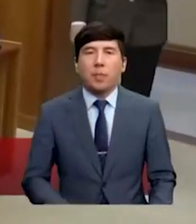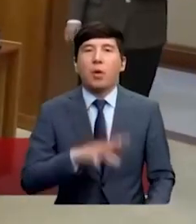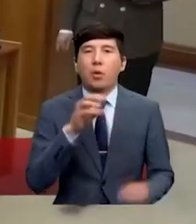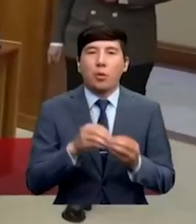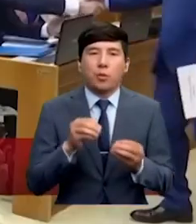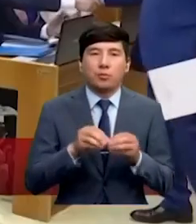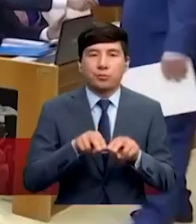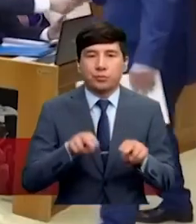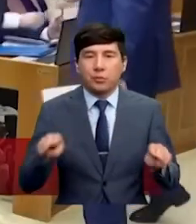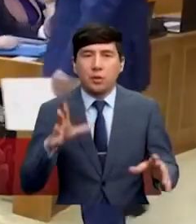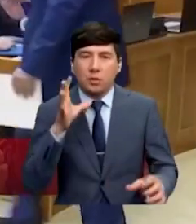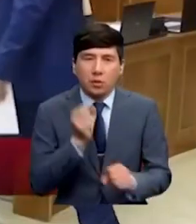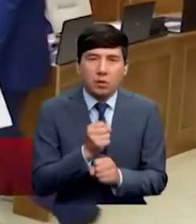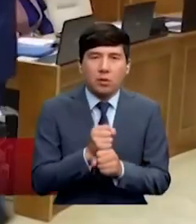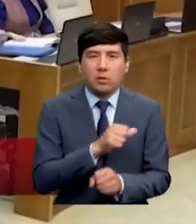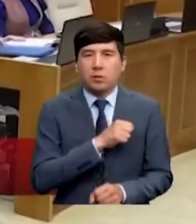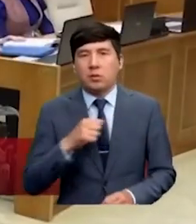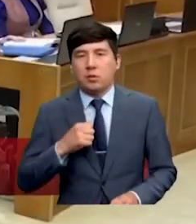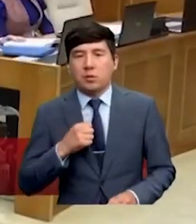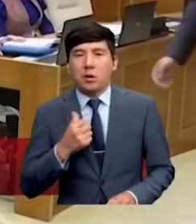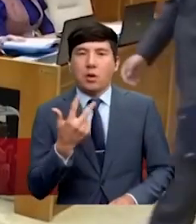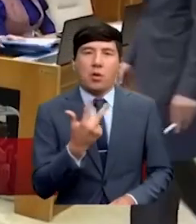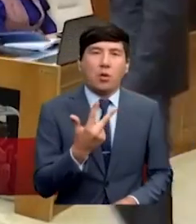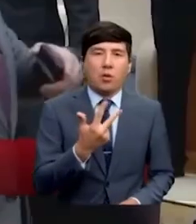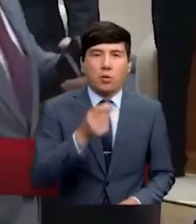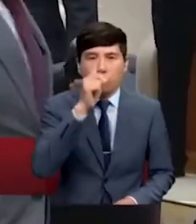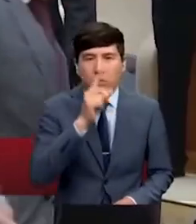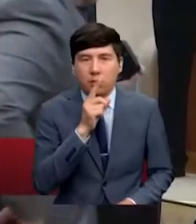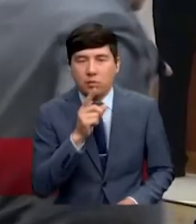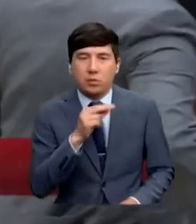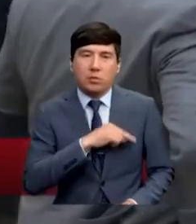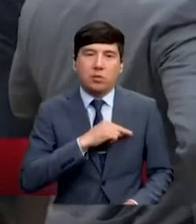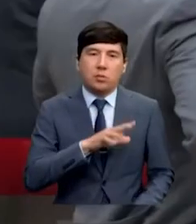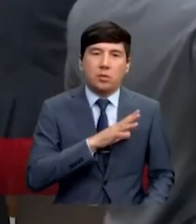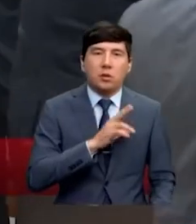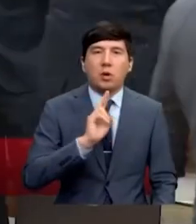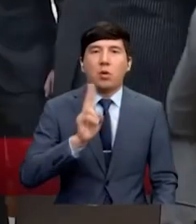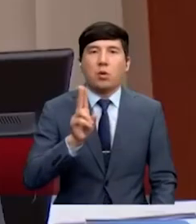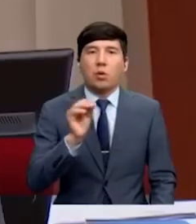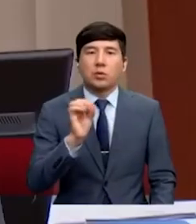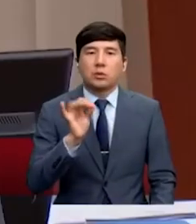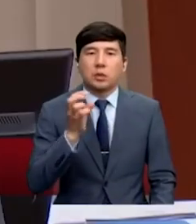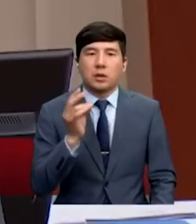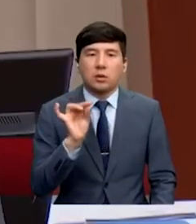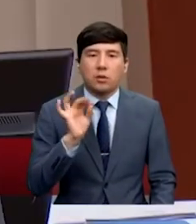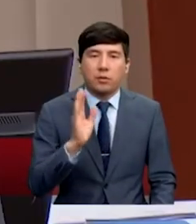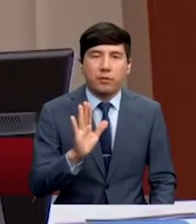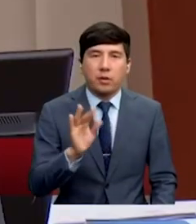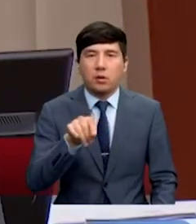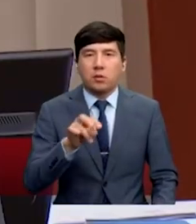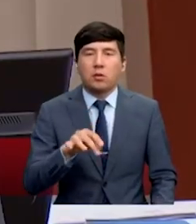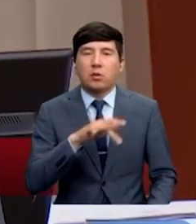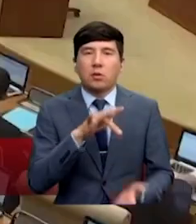қысқа сессиясы болды. Депутаттар бар жоғы 3 ай жұмыс істеді. Бірақ сол аралықта Қошановқа оңай тимеді. Спикердің уақыты